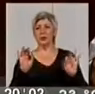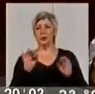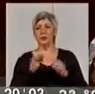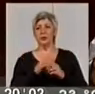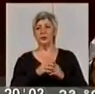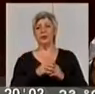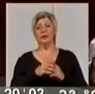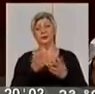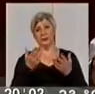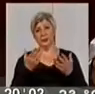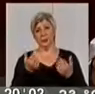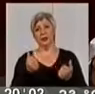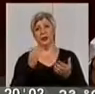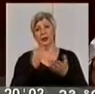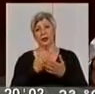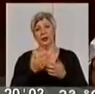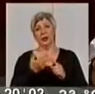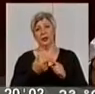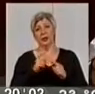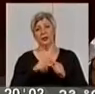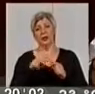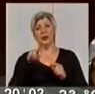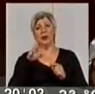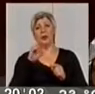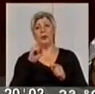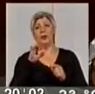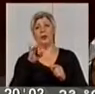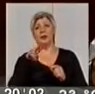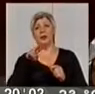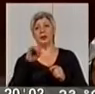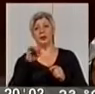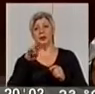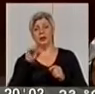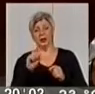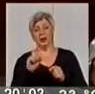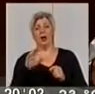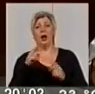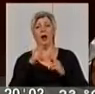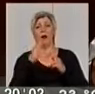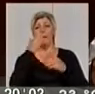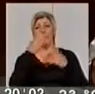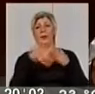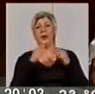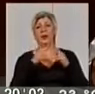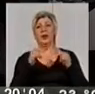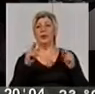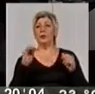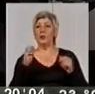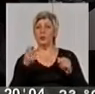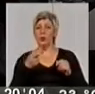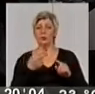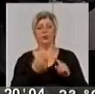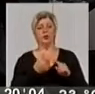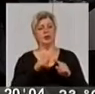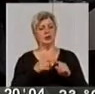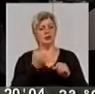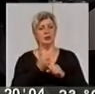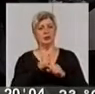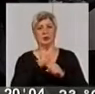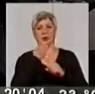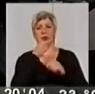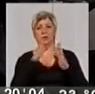назвати. Да. Ну, на рівні області це Перлина Придніпров'я. Він обласний заклад, фінансується за рахунок обласного бюджету, і туди абсолютно